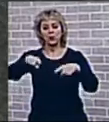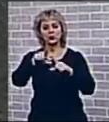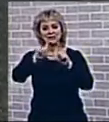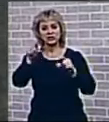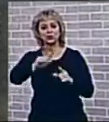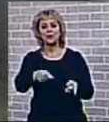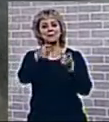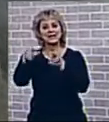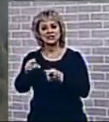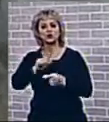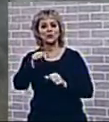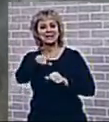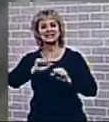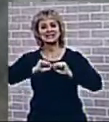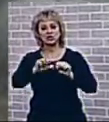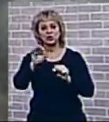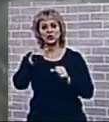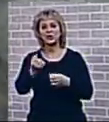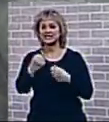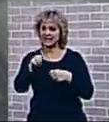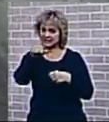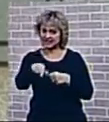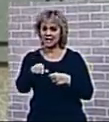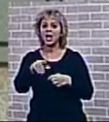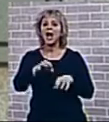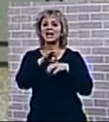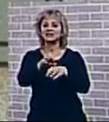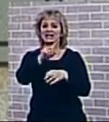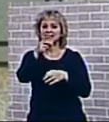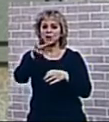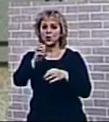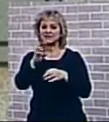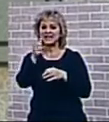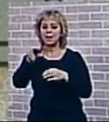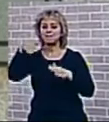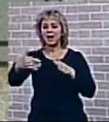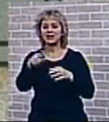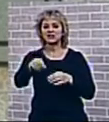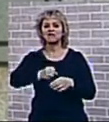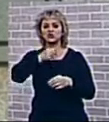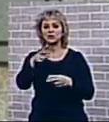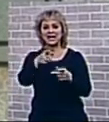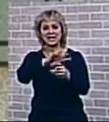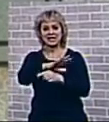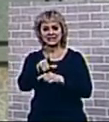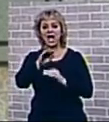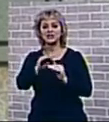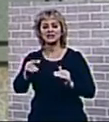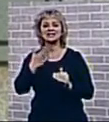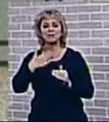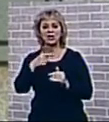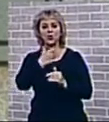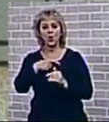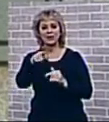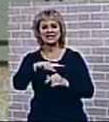для переселения, чтобы защитить их от насилия. Но отвели в Змеевскую балку. Там взрослых расстреливали, а детям смазывали